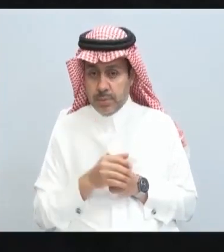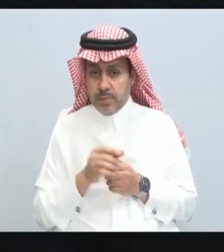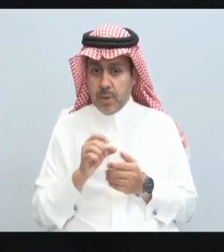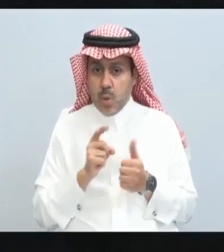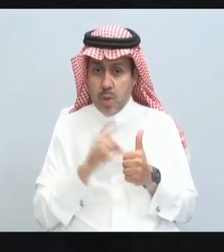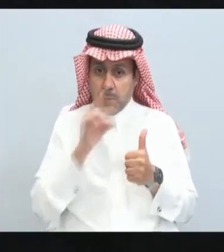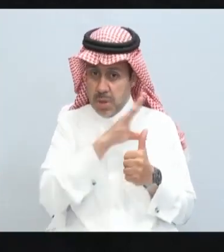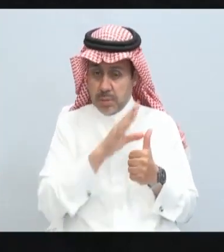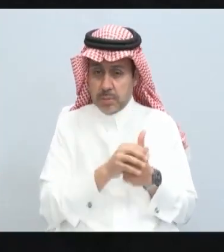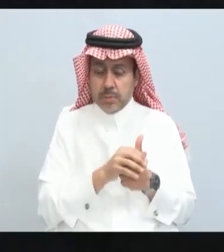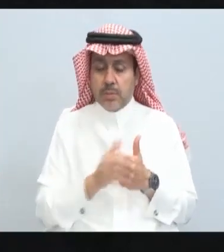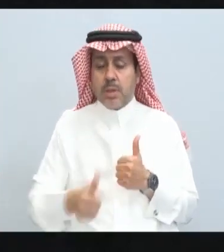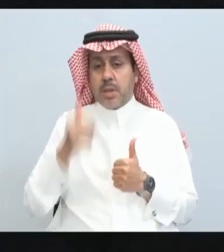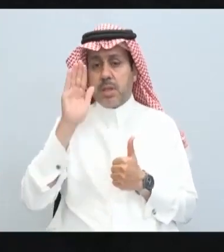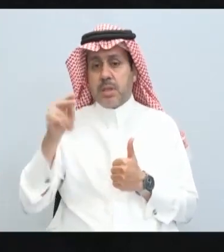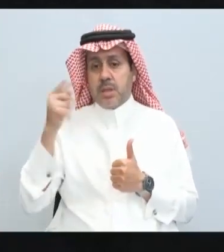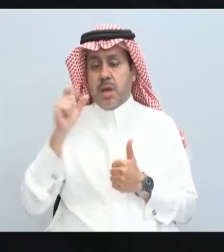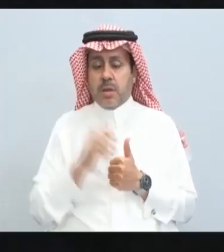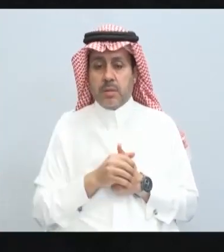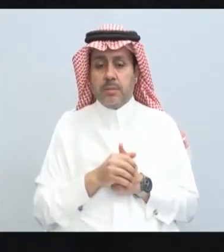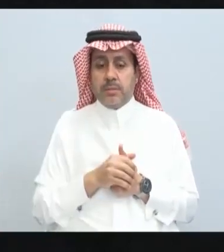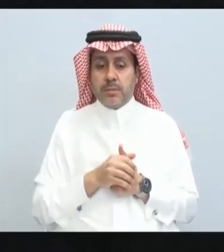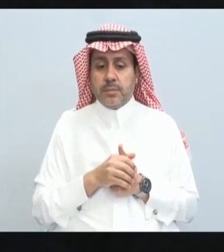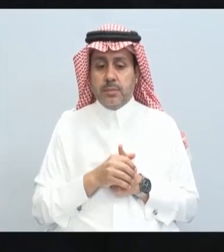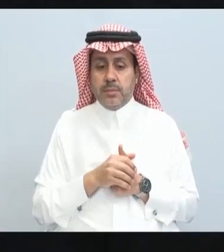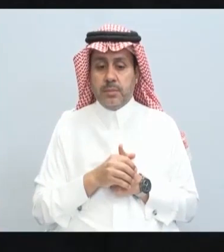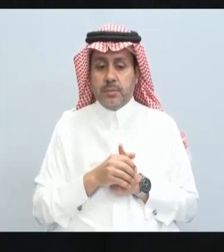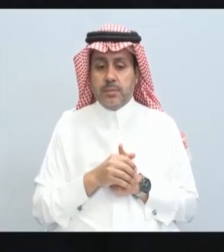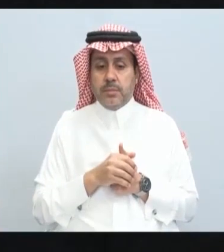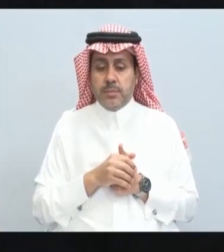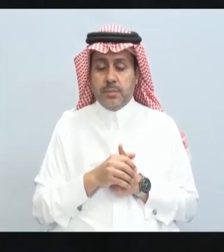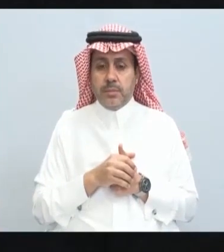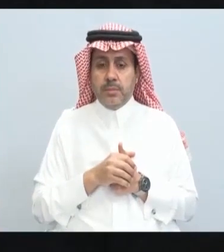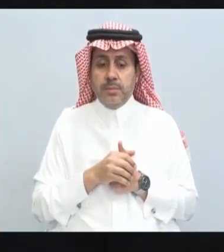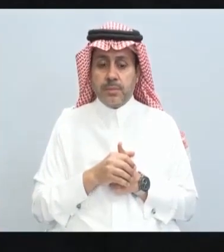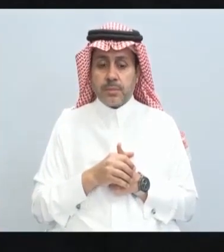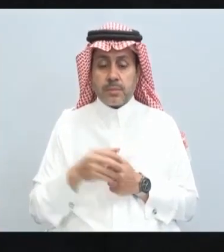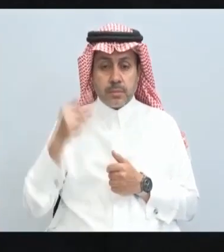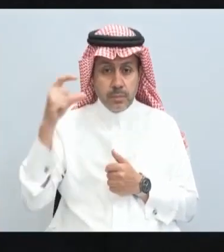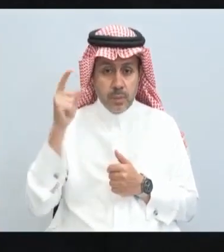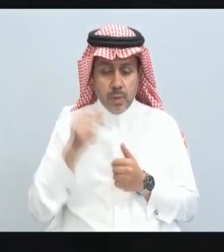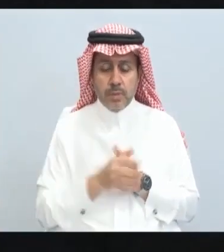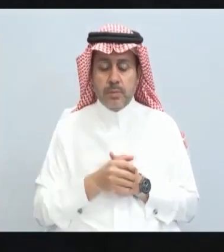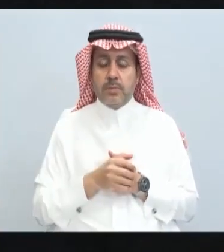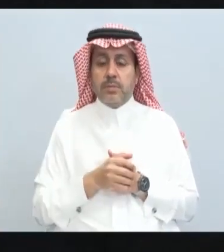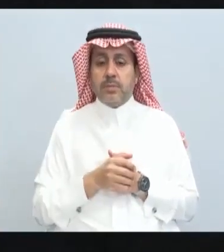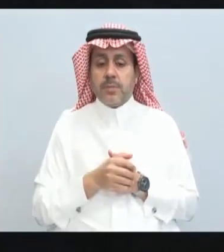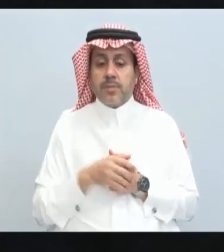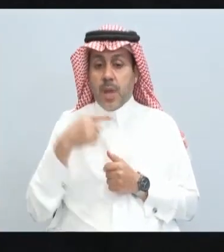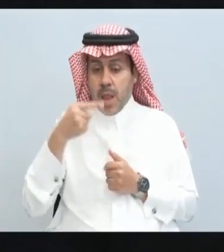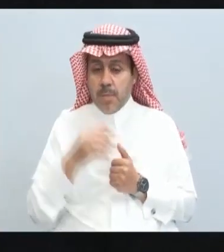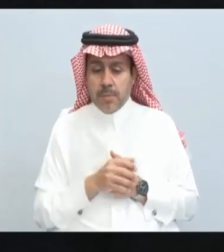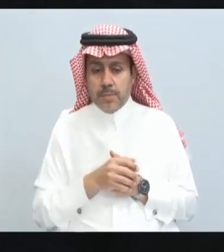حذفت طرف وذكرت طرف هنا يسمى استعاره يسمى استعاره سمعتم معاذ دورا بمعنى انه كلام